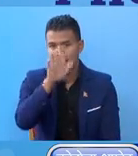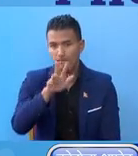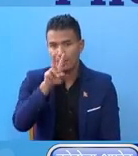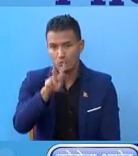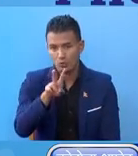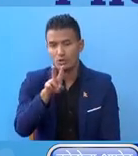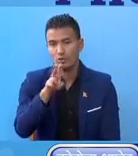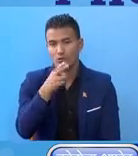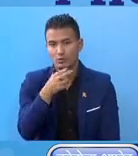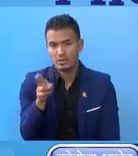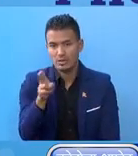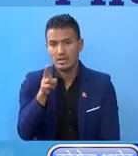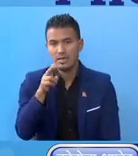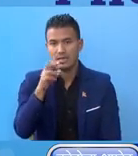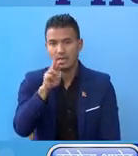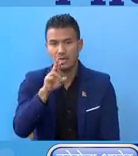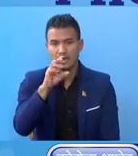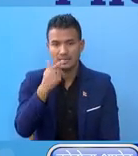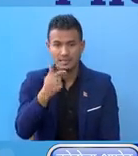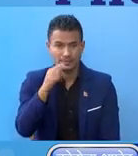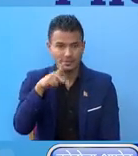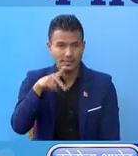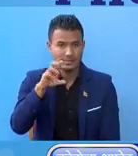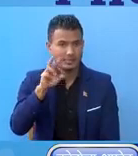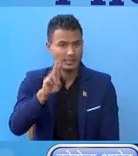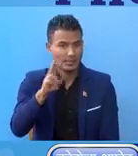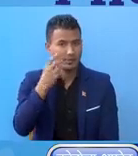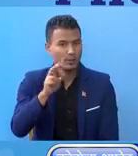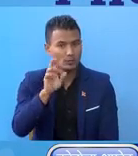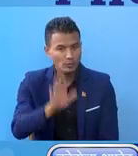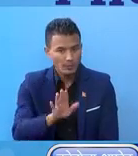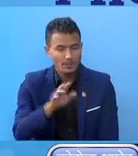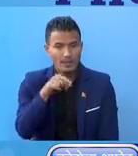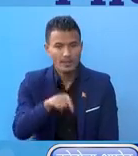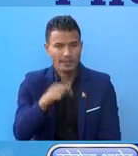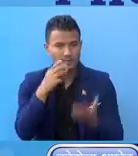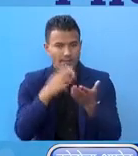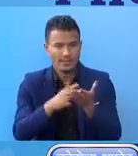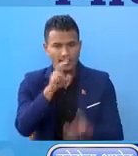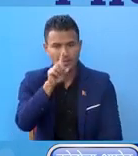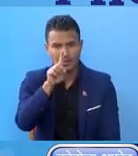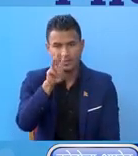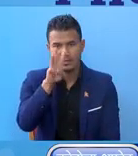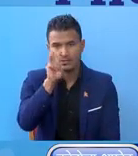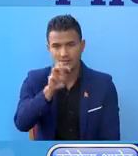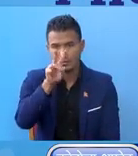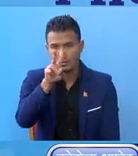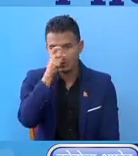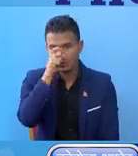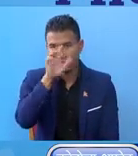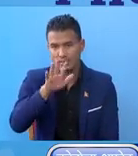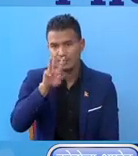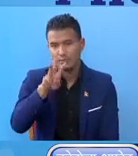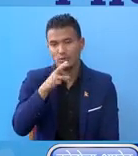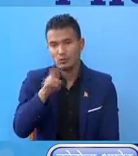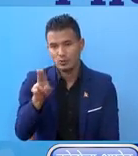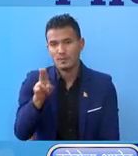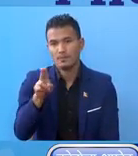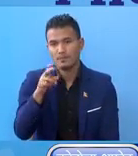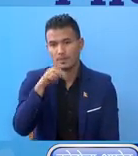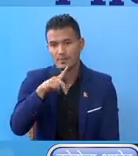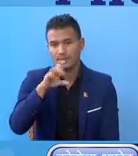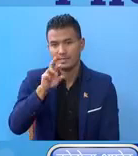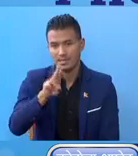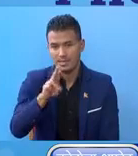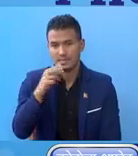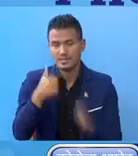635,252 जनाको आरटिपिसिआर भएको छ र आज मात्रै 13,253 जनाको